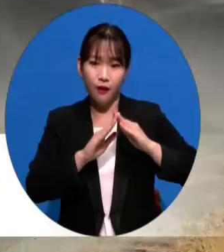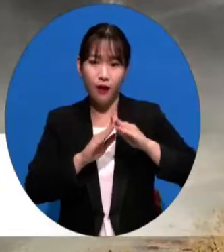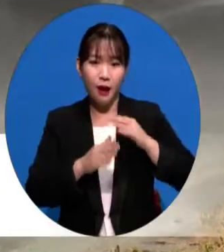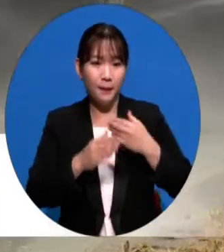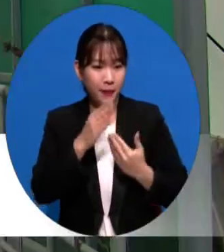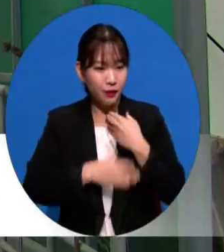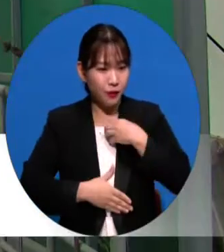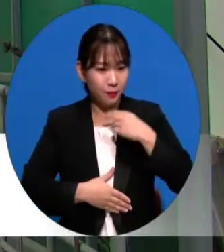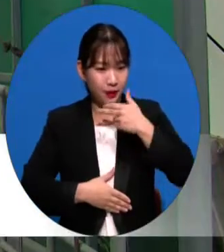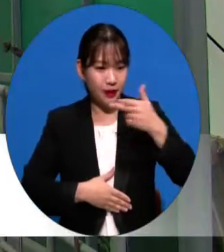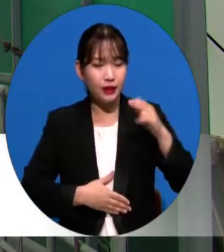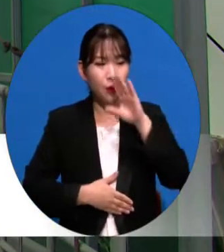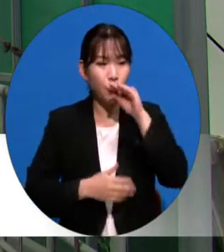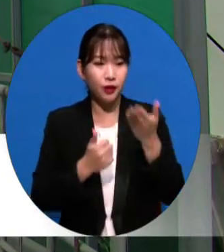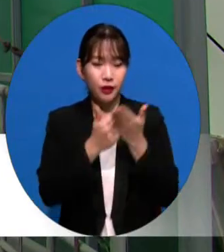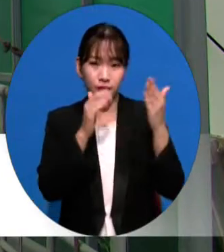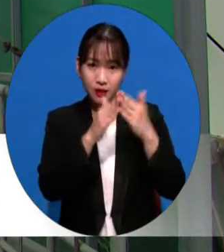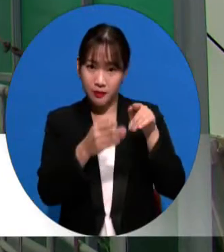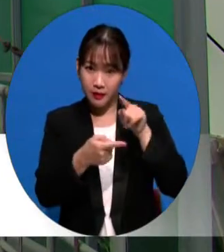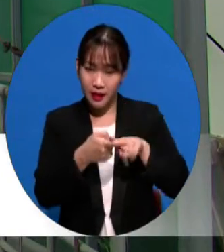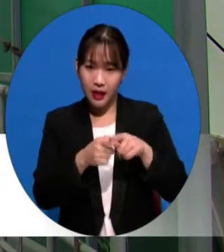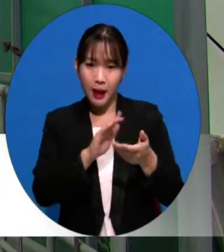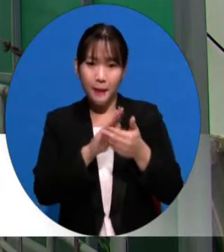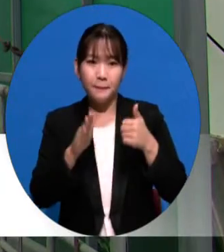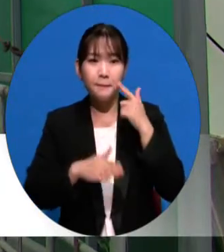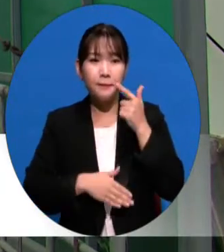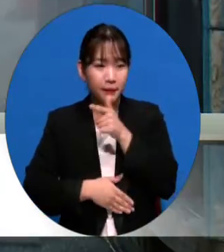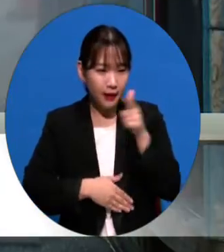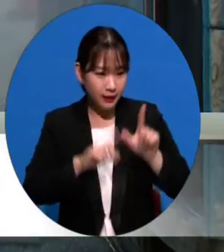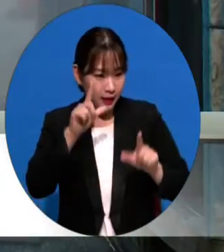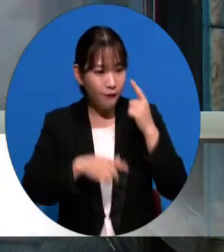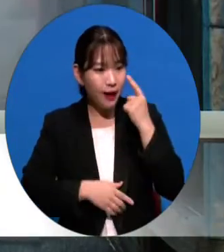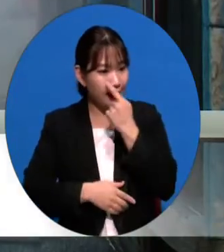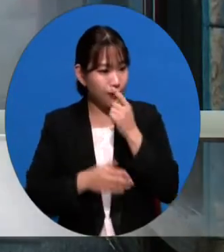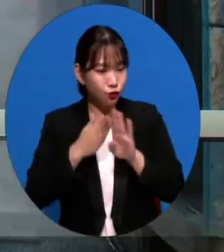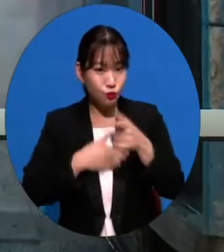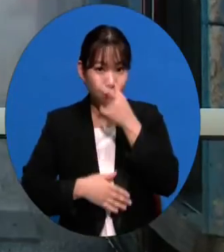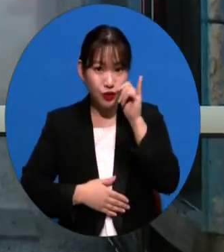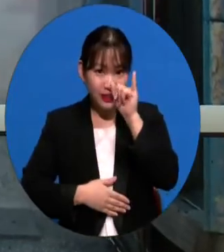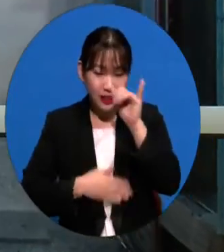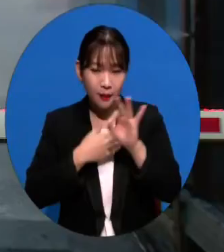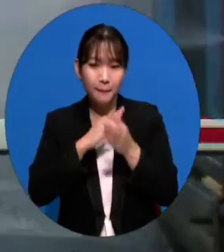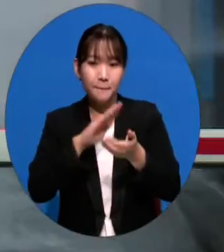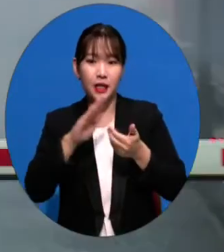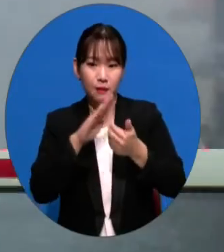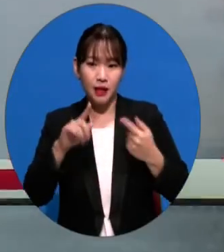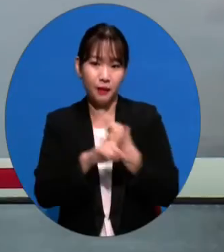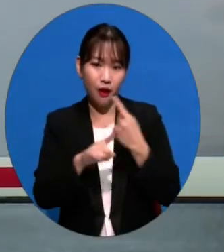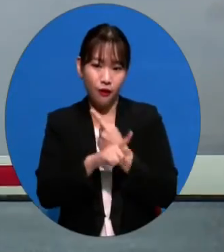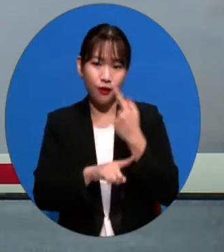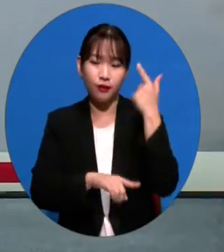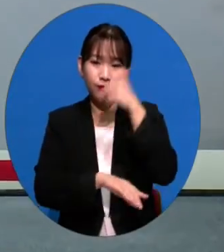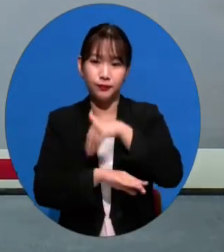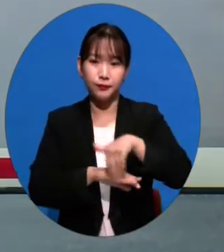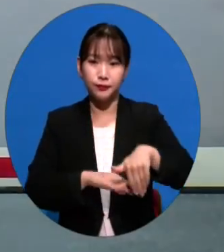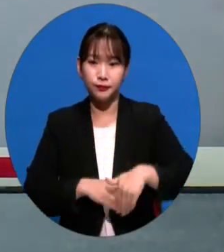위험도가 높은 오리 사용 농장에 대해 방역 상황을 확인한 뒤 미흡사항을 선제적으로 보완하기로